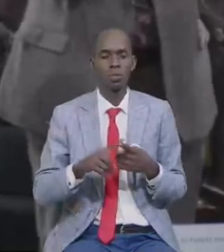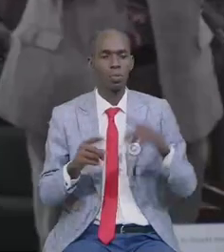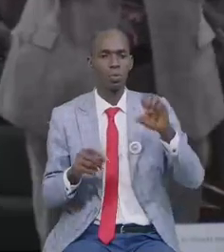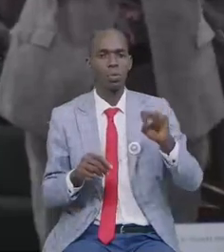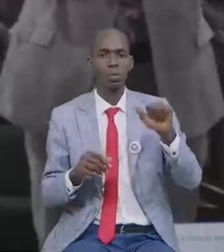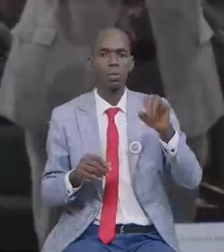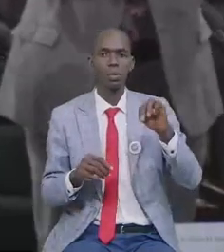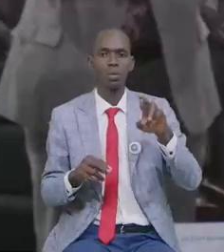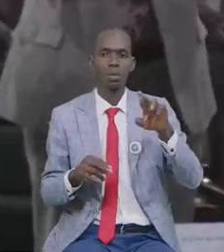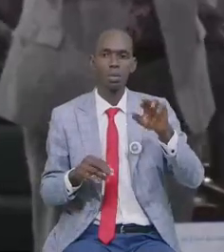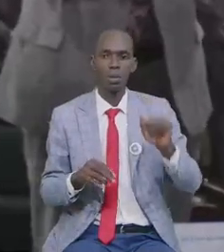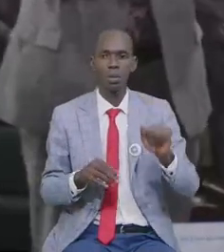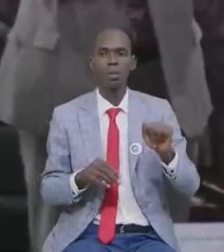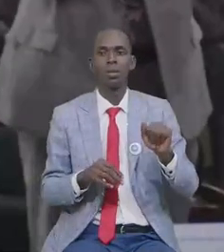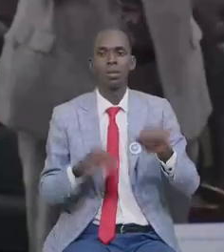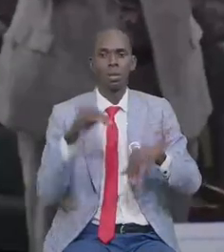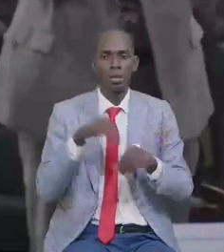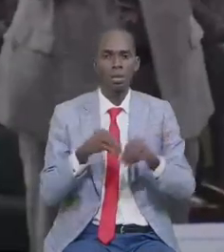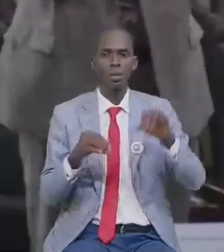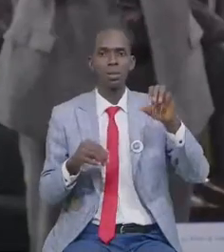Samarie, prêche Christ.